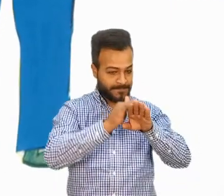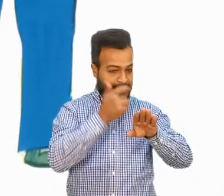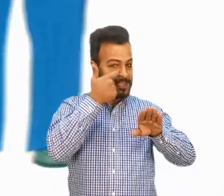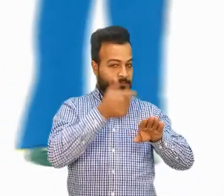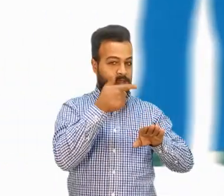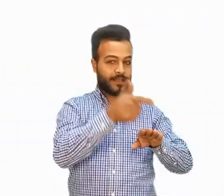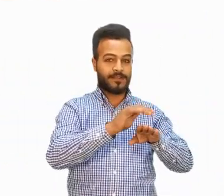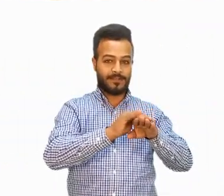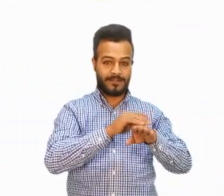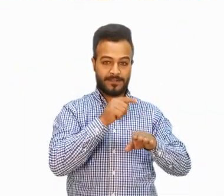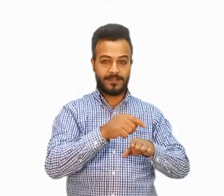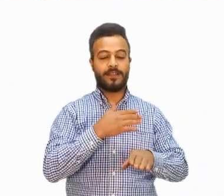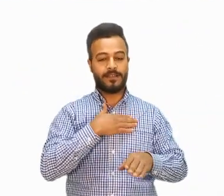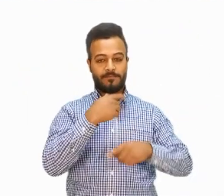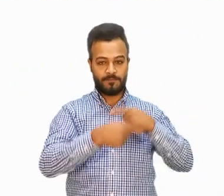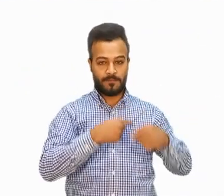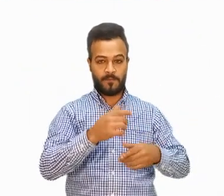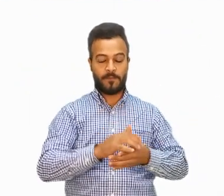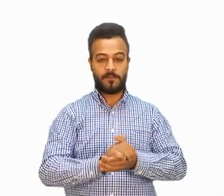بك.